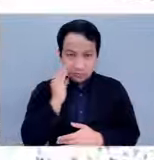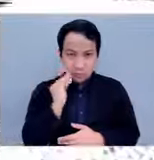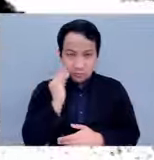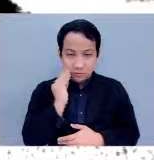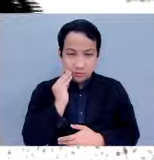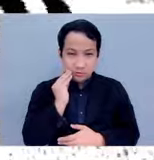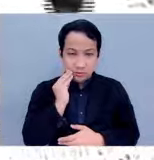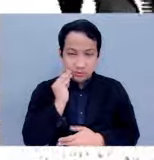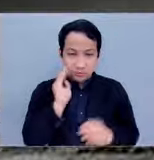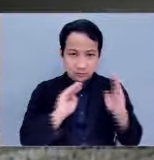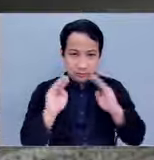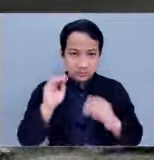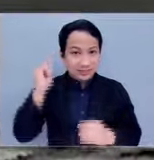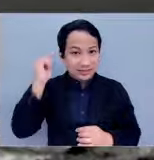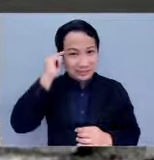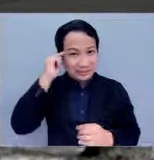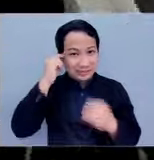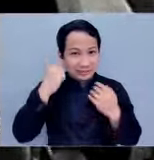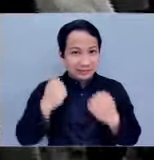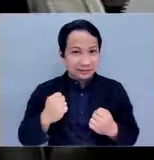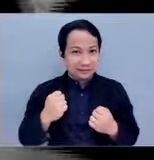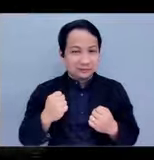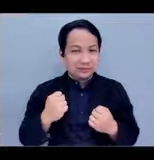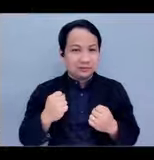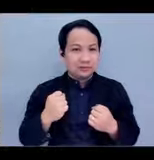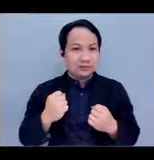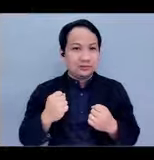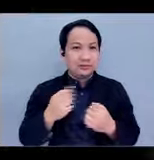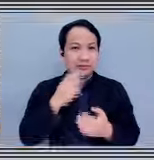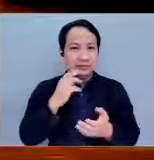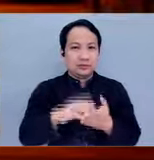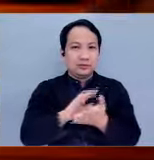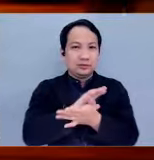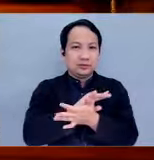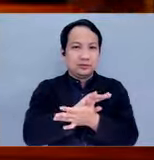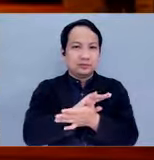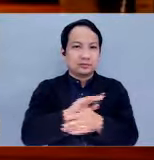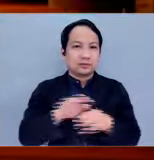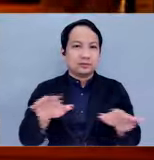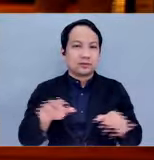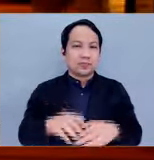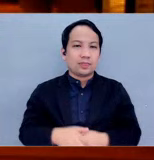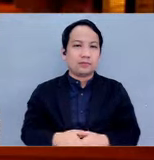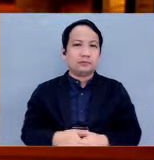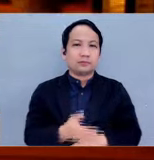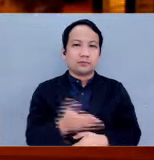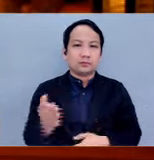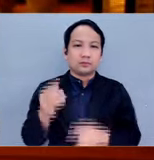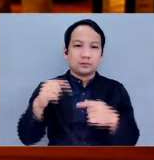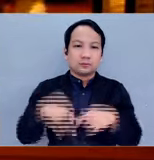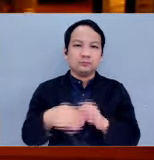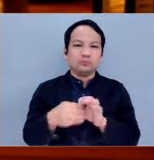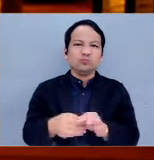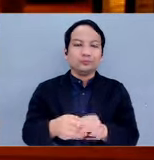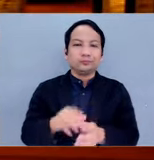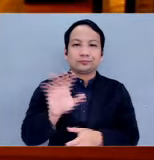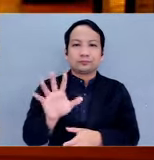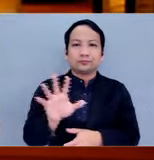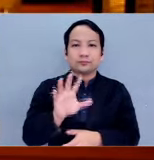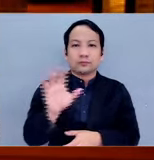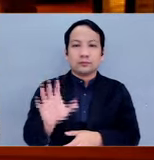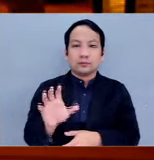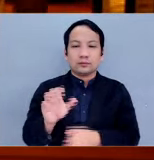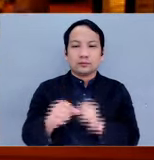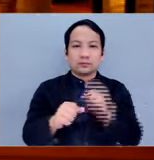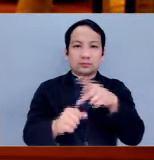problema sa mental health at mas pinalala pa yan ng pandemya. Mga kapatid, nandito po tayo ngayon sa 50th PPA Annual Convention